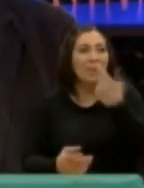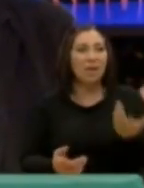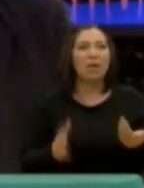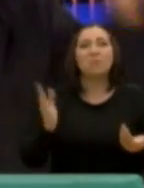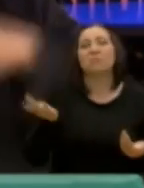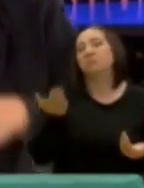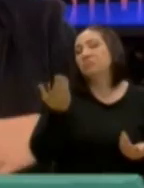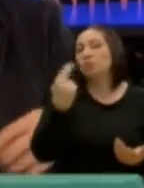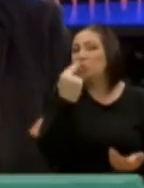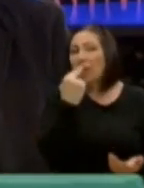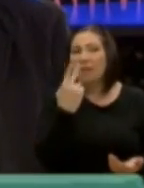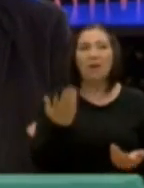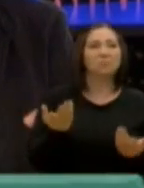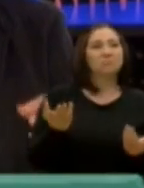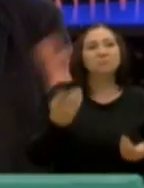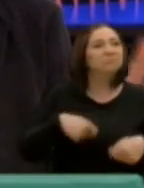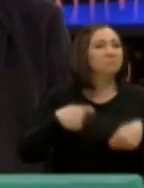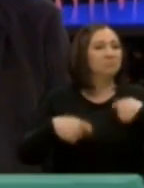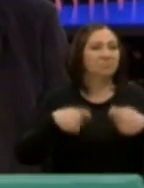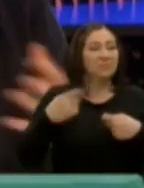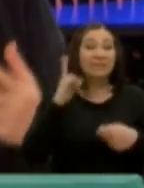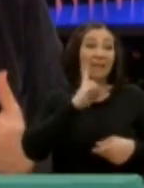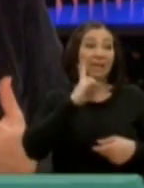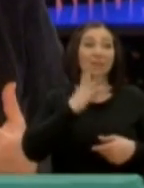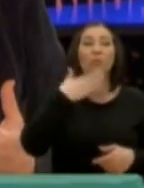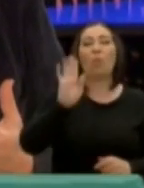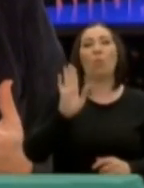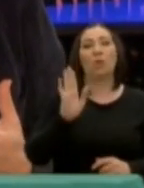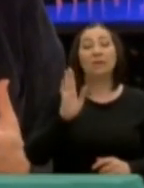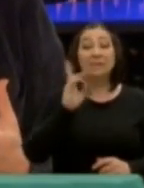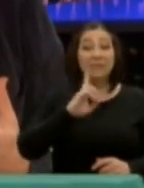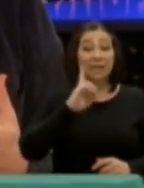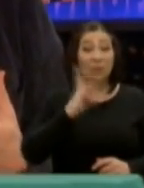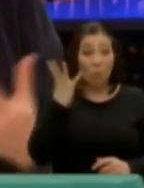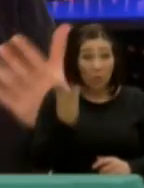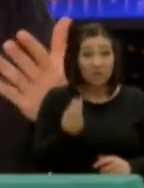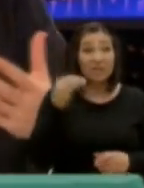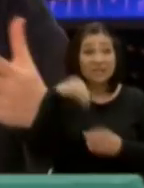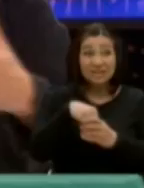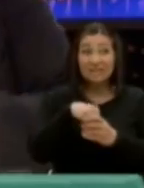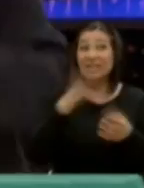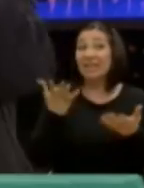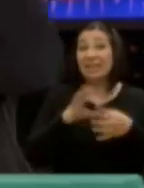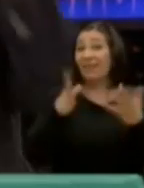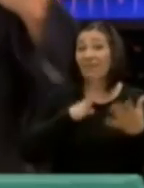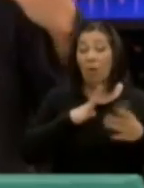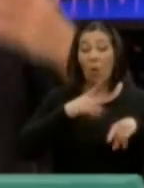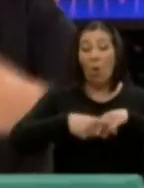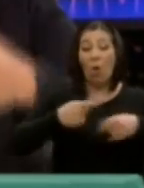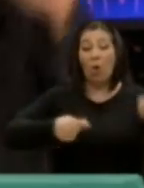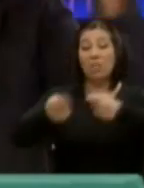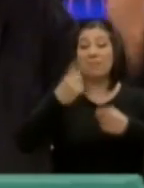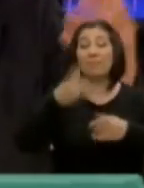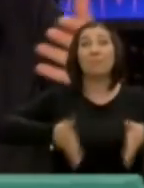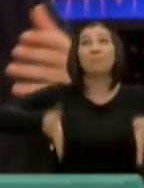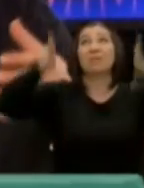Diyelim ki şunu satıyor. Çikolata satıyor. Bilmem ne satıyor filan. Saygınlık yok. Yani saygınlığı sağlayabileceği şey işte efendim holding binasını gösterir